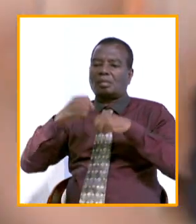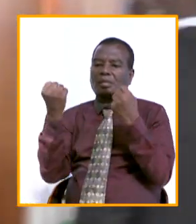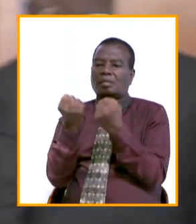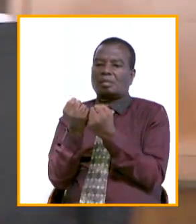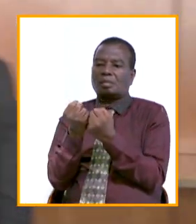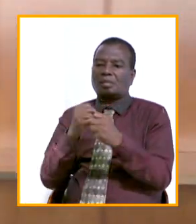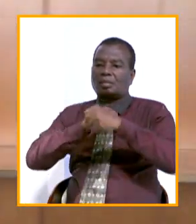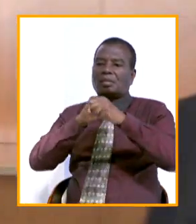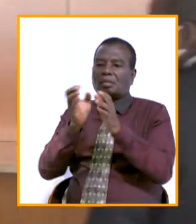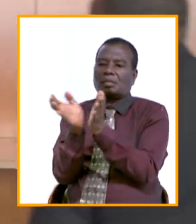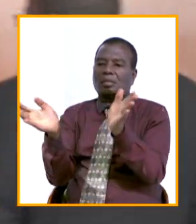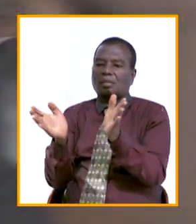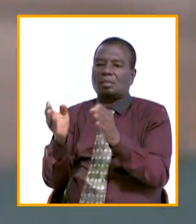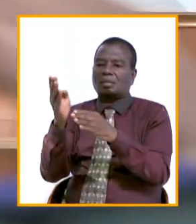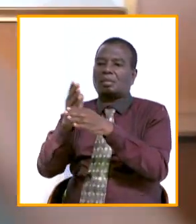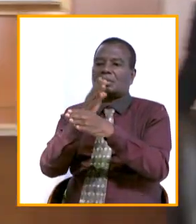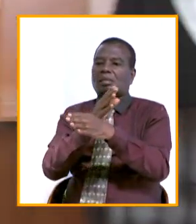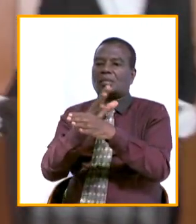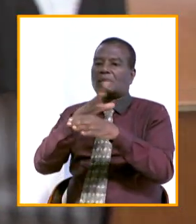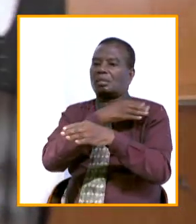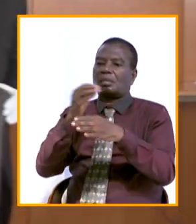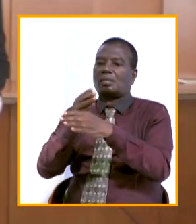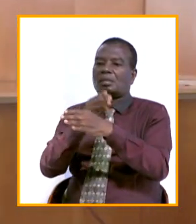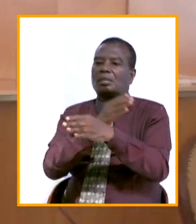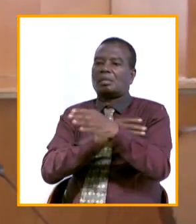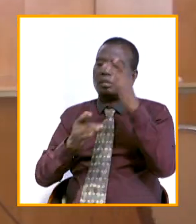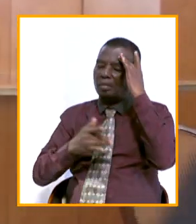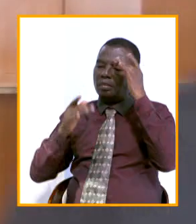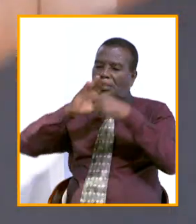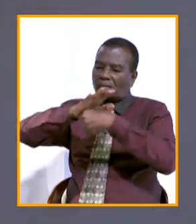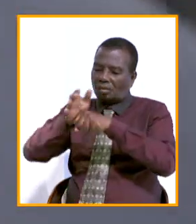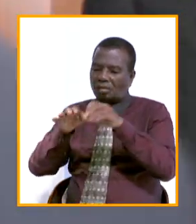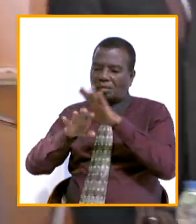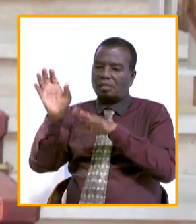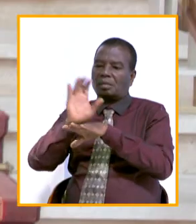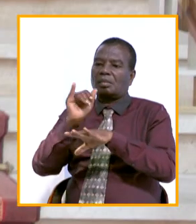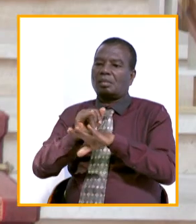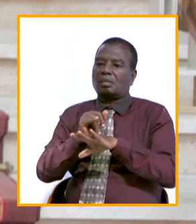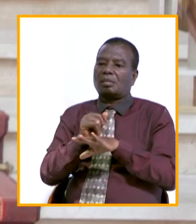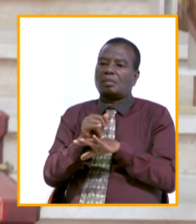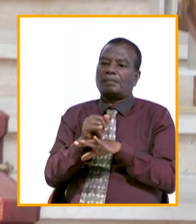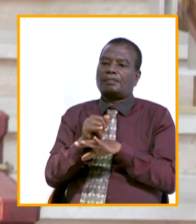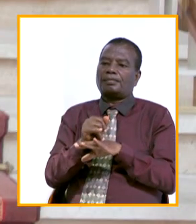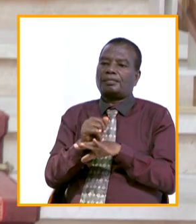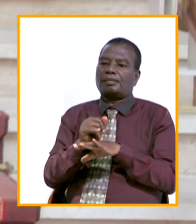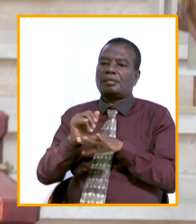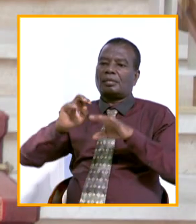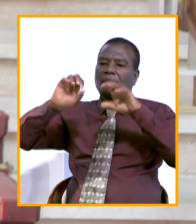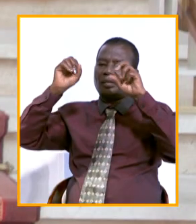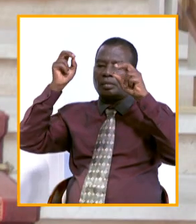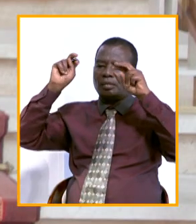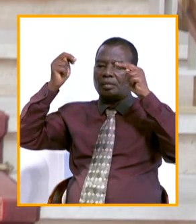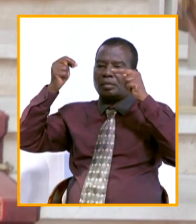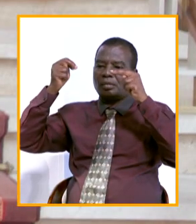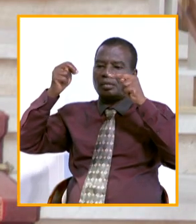sécuritaire générale et l'évolution de la maladie à coronavirus 2019 en Côte d'Ivoire. Au titre de la situation